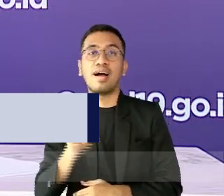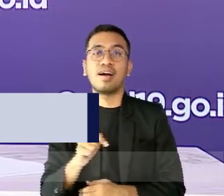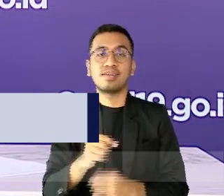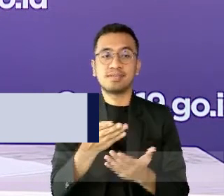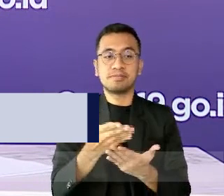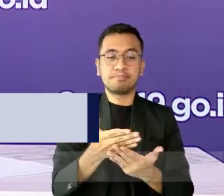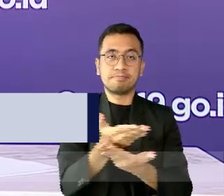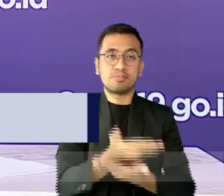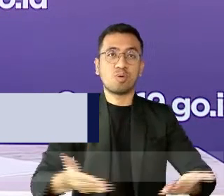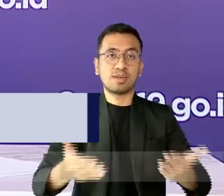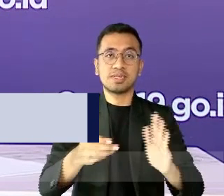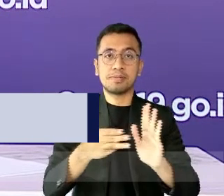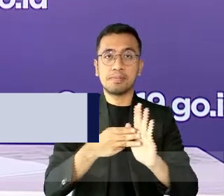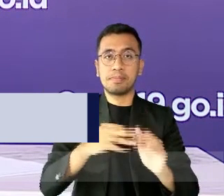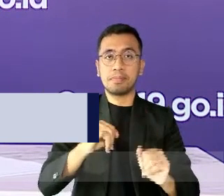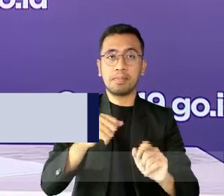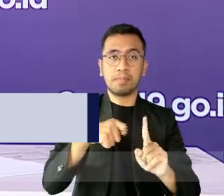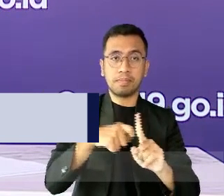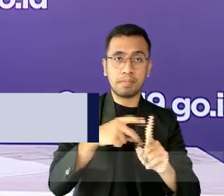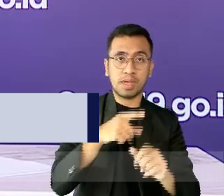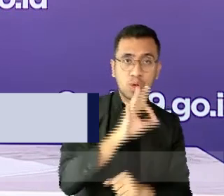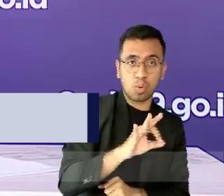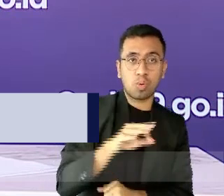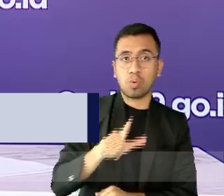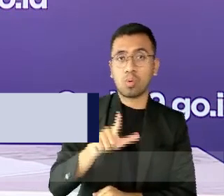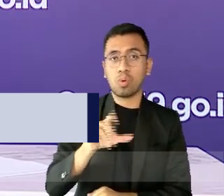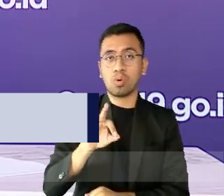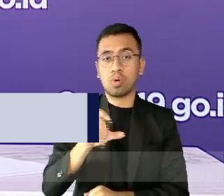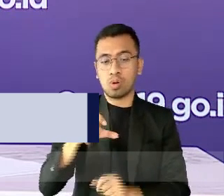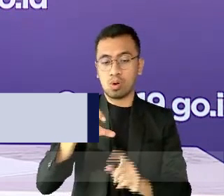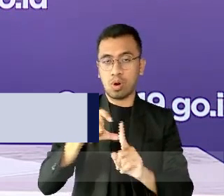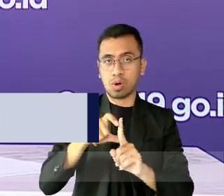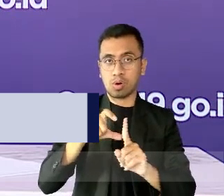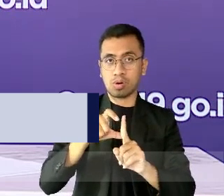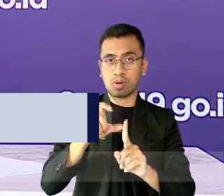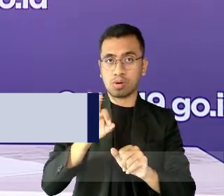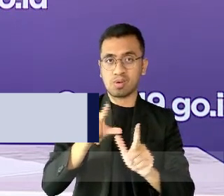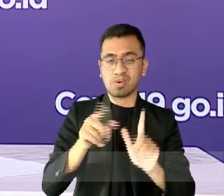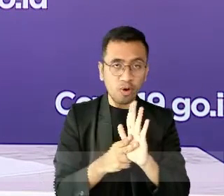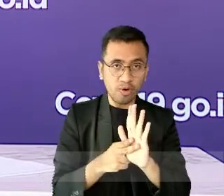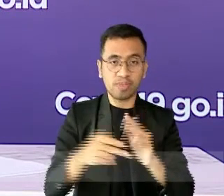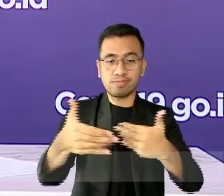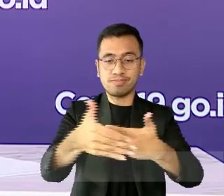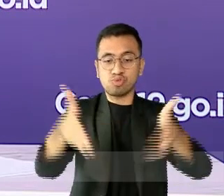bahwa dampak libur panjang Idul Fitri terhadap kenaikan kasus belum terlihat. Dampak libur Lebaran